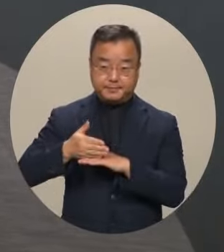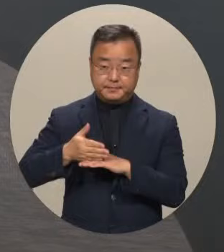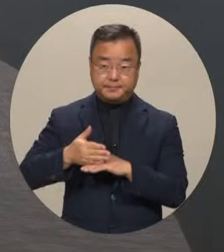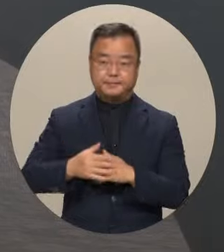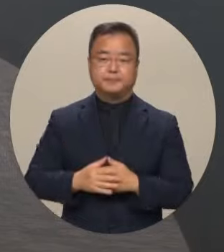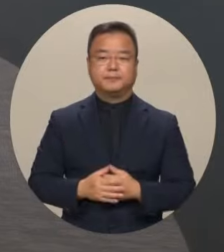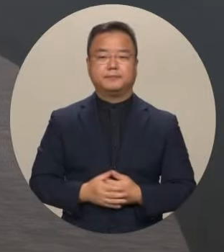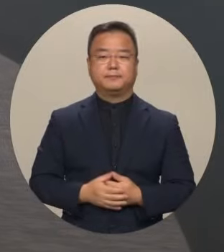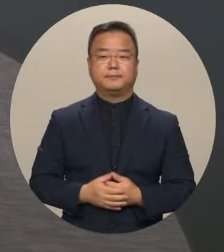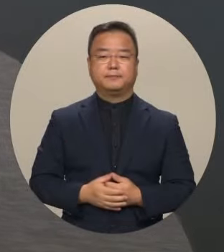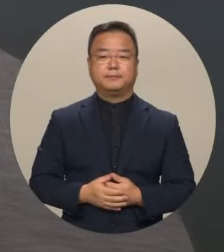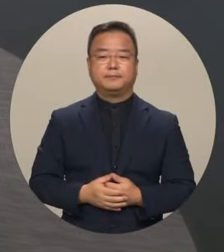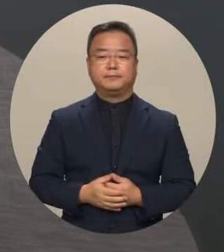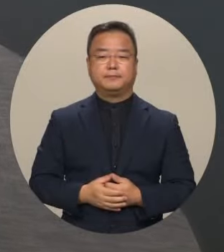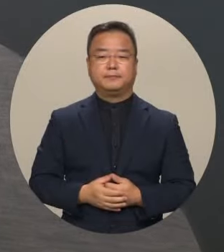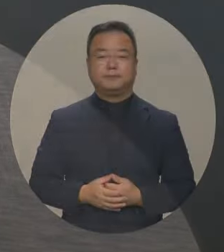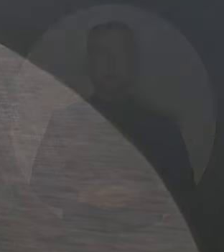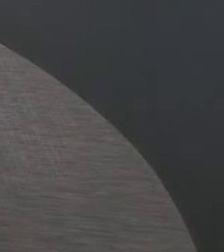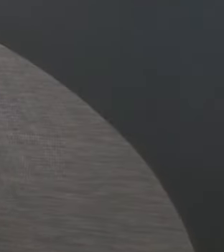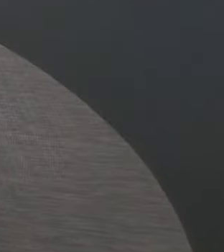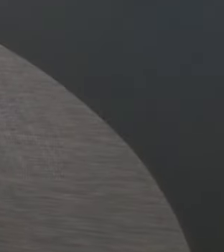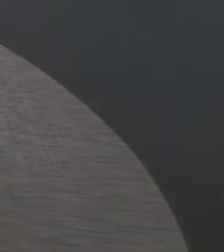고맙습니다네 감사합니다